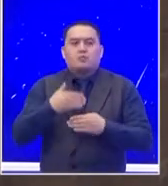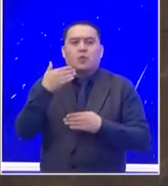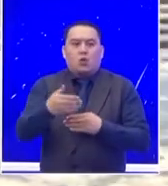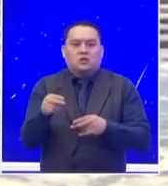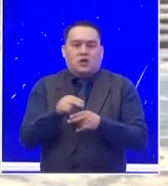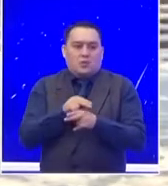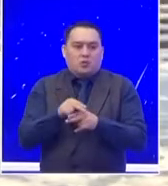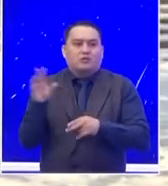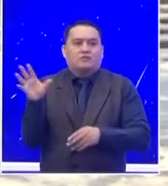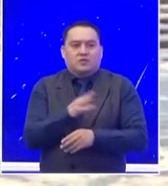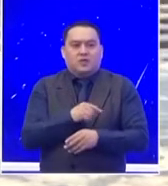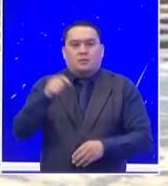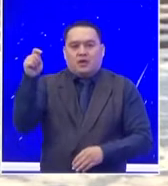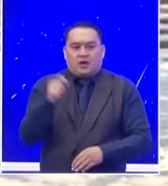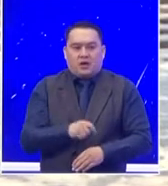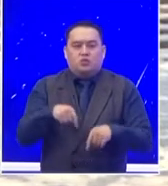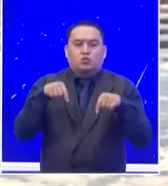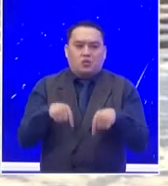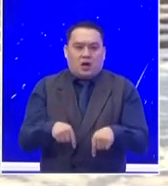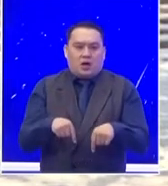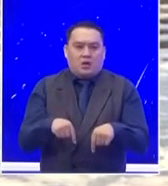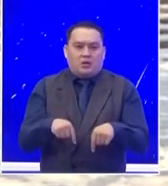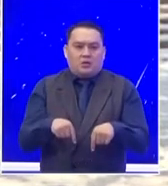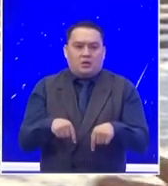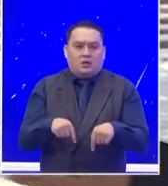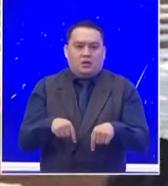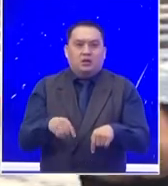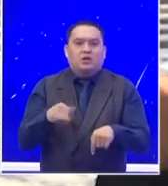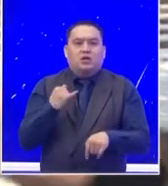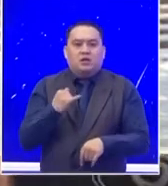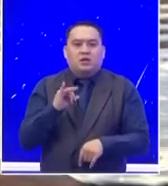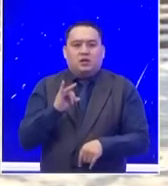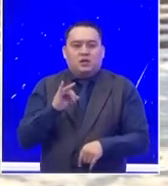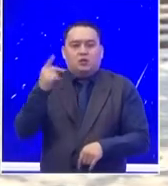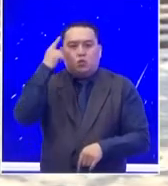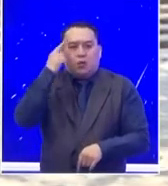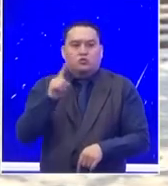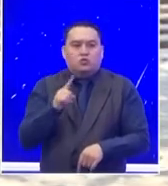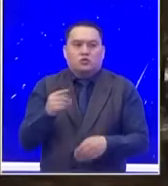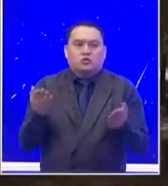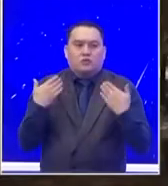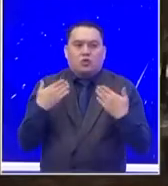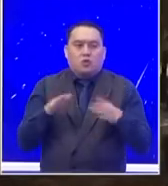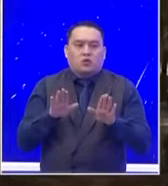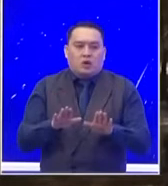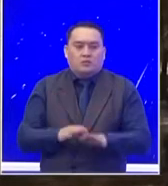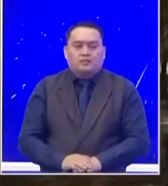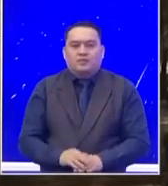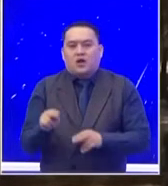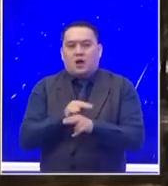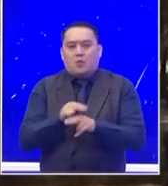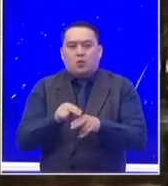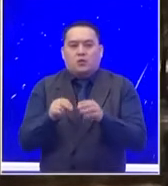ремонта все будут приходить сюда, и думаем, это будет зона отдыха. Ремонт проходил